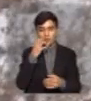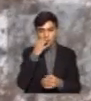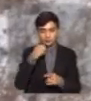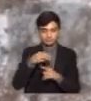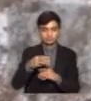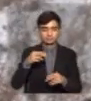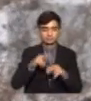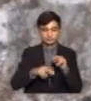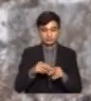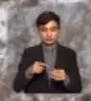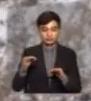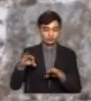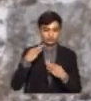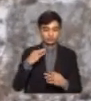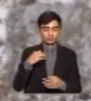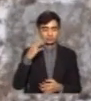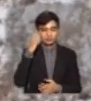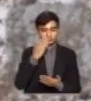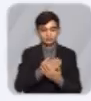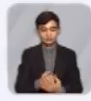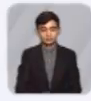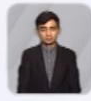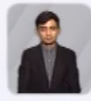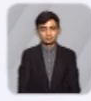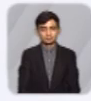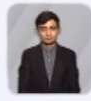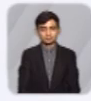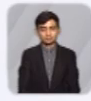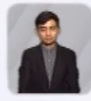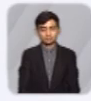Нұрболат Жанабекұлы, Дәулетбай Нұрмахан, Информбюро, Жамбыл облысы.